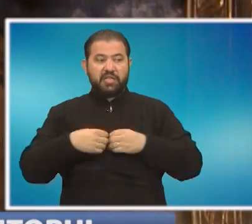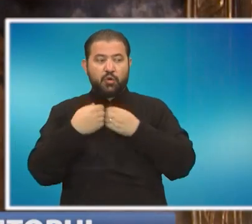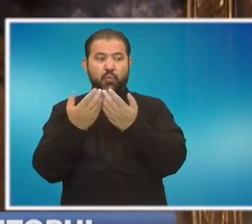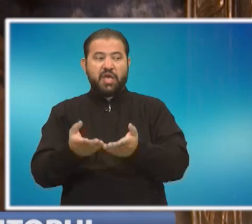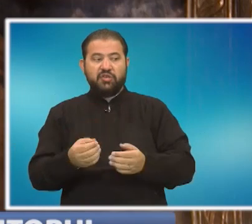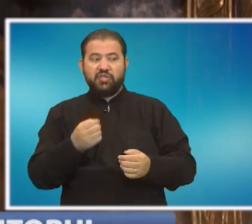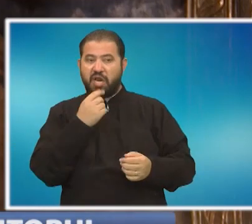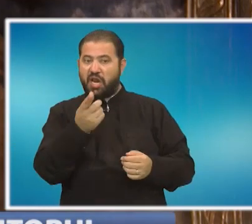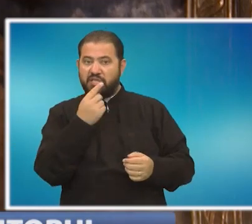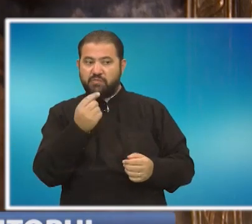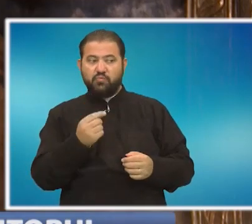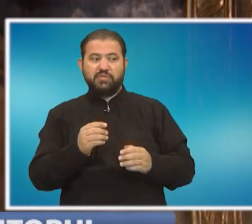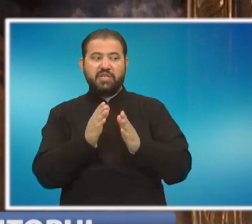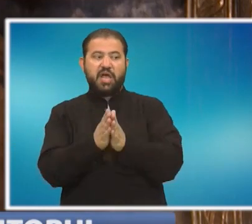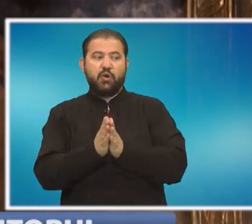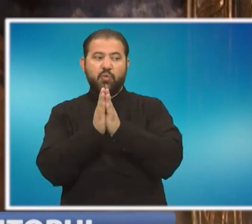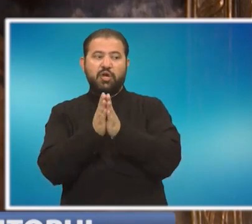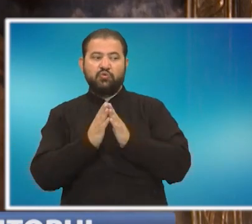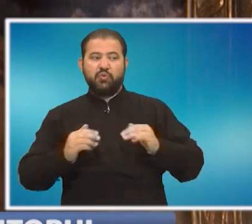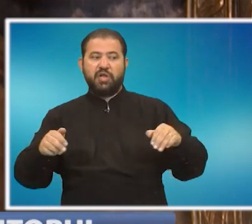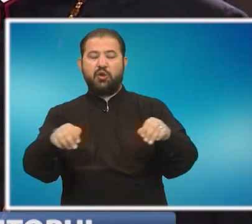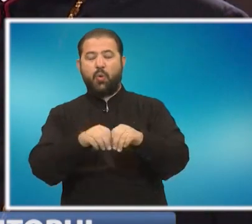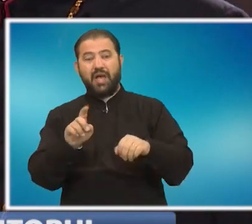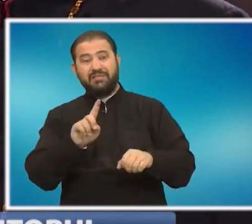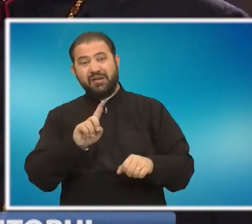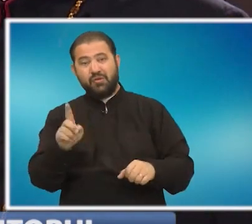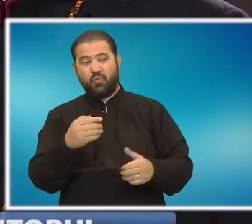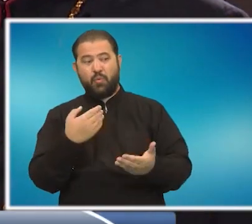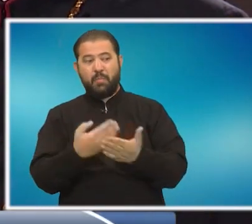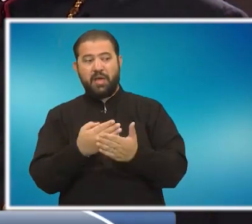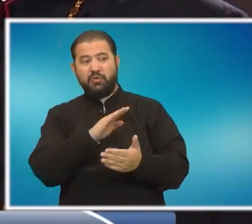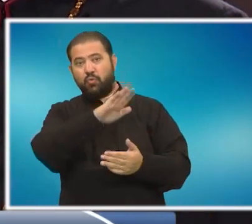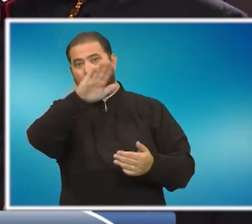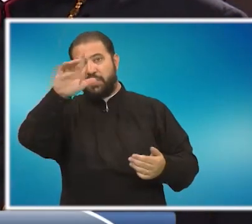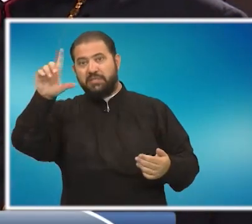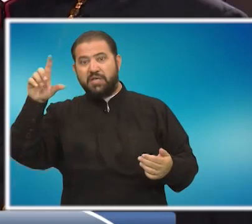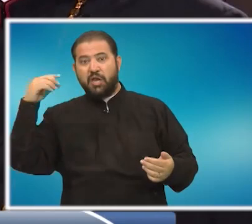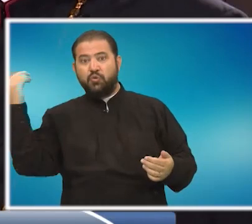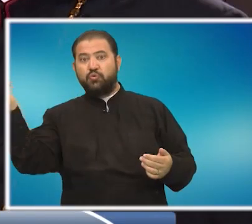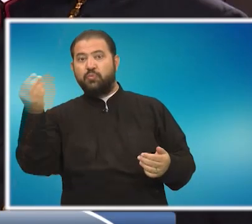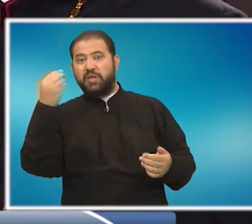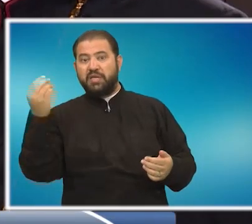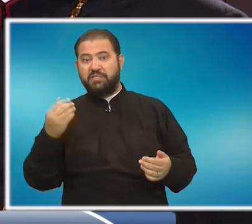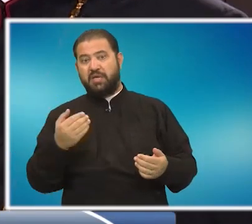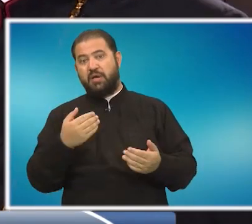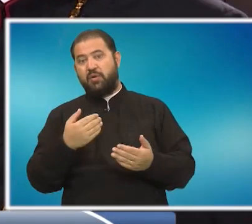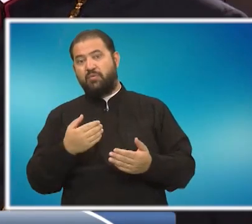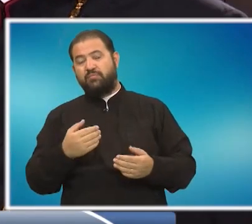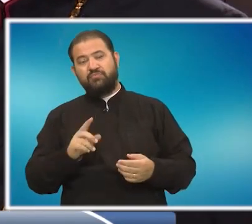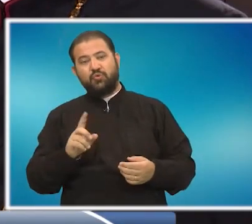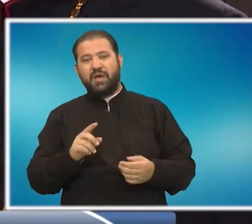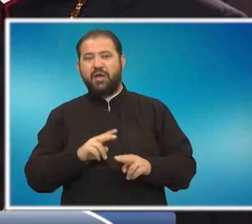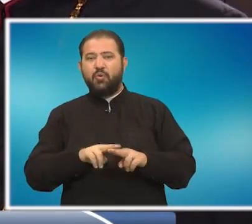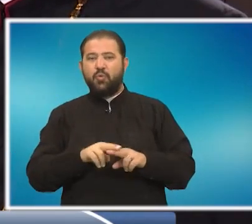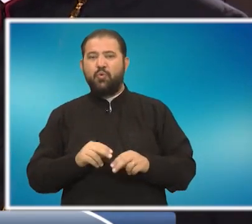se petrec așa, la comandă. Nu se realizează nimic pentru împărăția lui Dumnezeu și pentru mântuire decât cu jertfă,